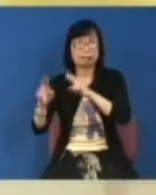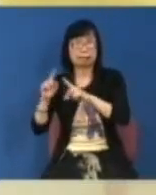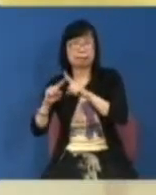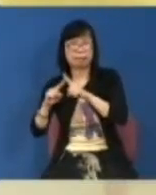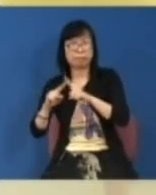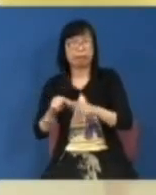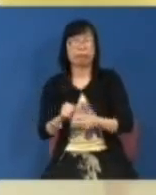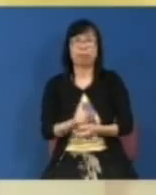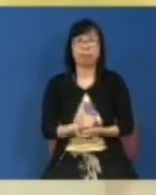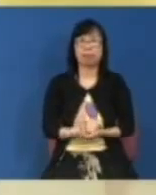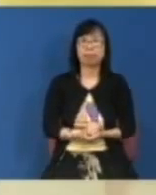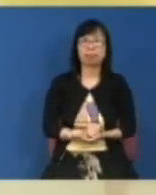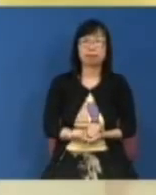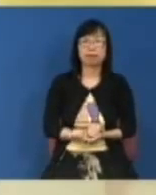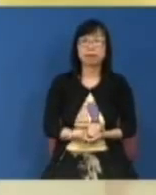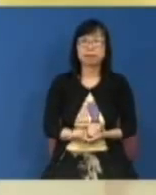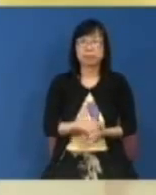嗎？